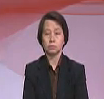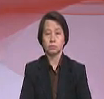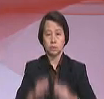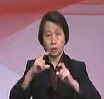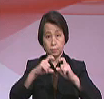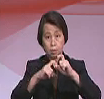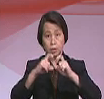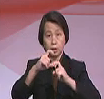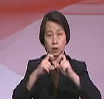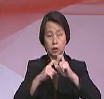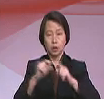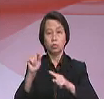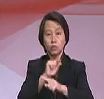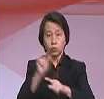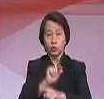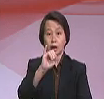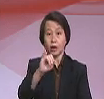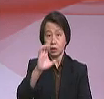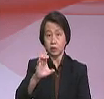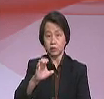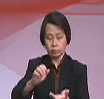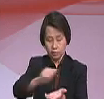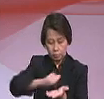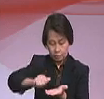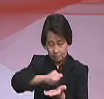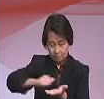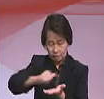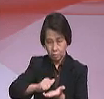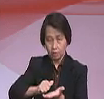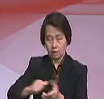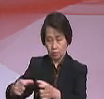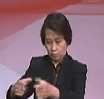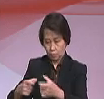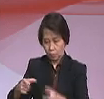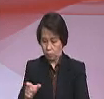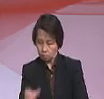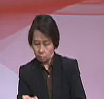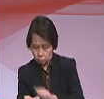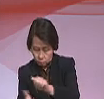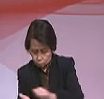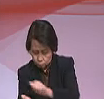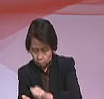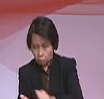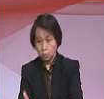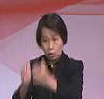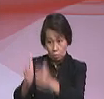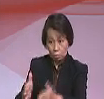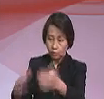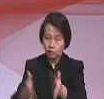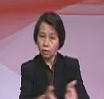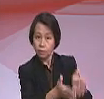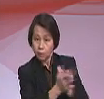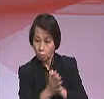Bandaraya akan menggunakan IC scanner ataupun IC reader. Pemohon setelah memohon